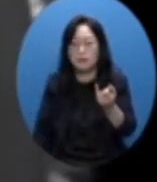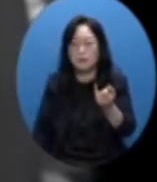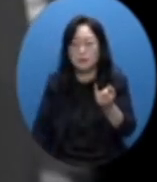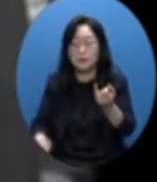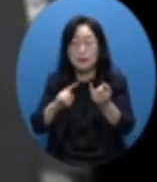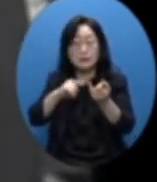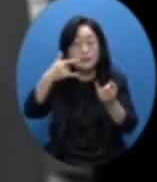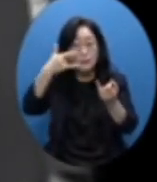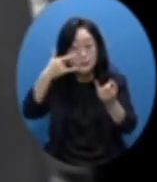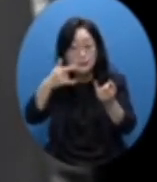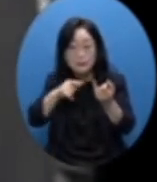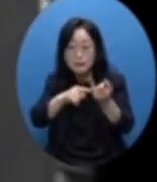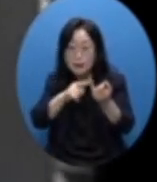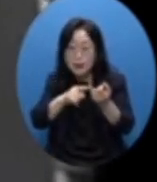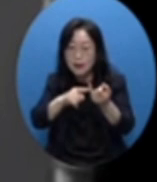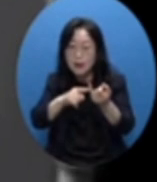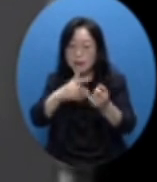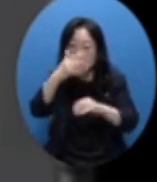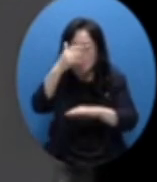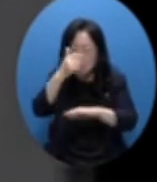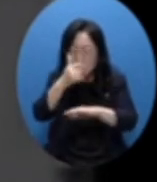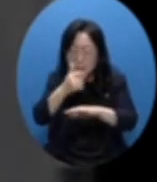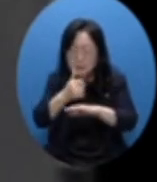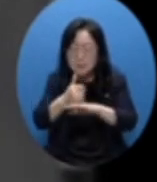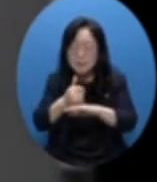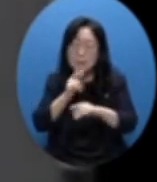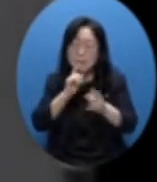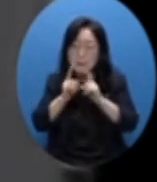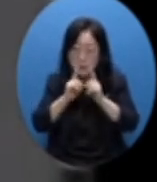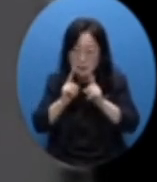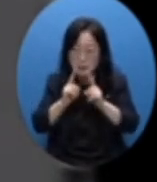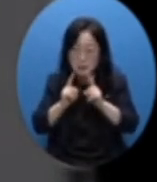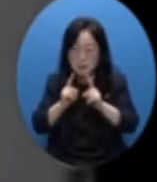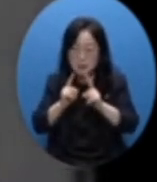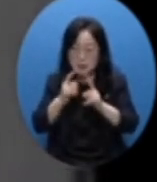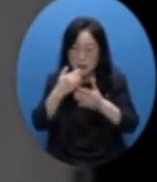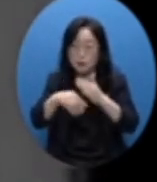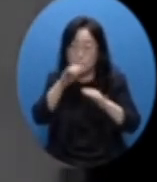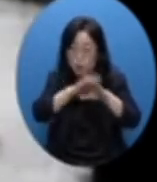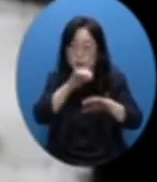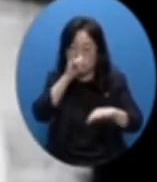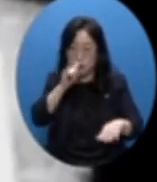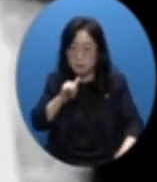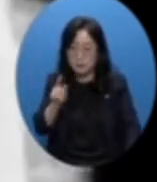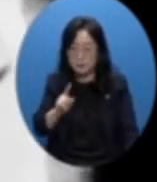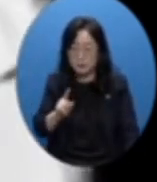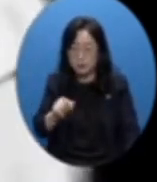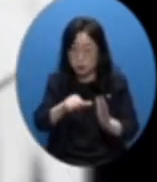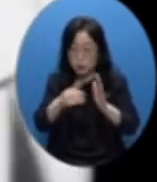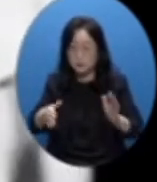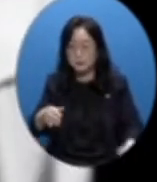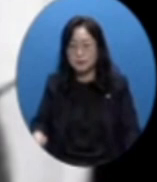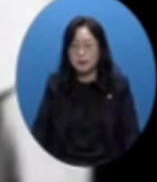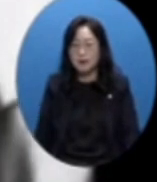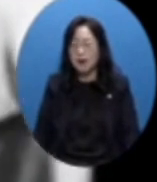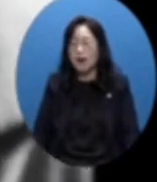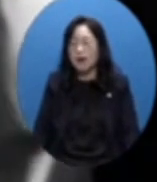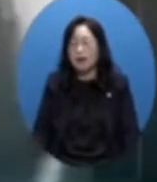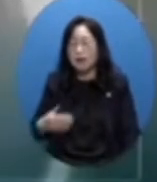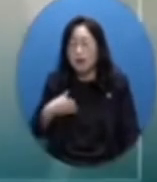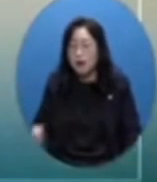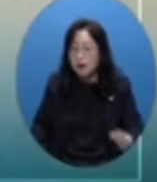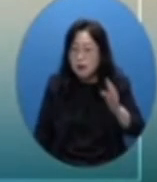4 가 남긴 다른 명언들이 있는데 때까지만 소개합니다 사흘만 세상을 볼 수